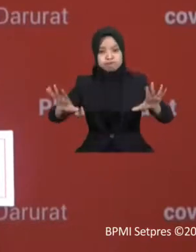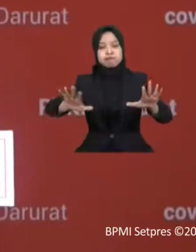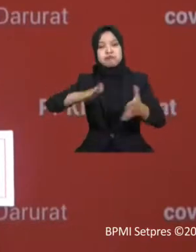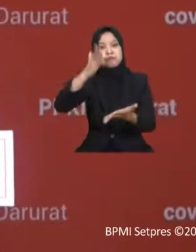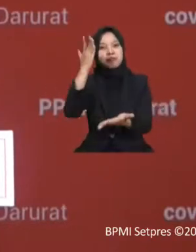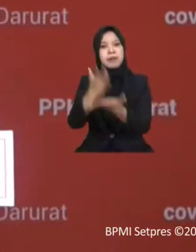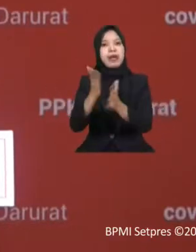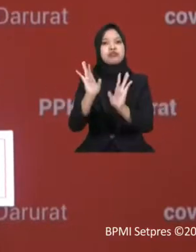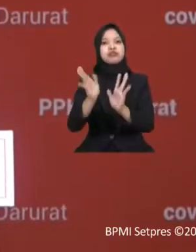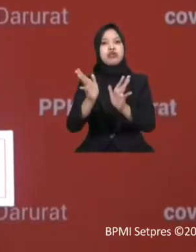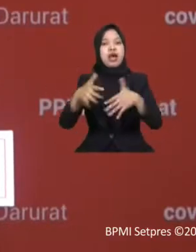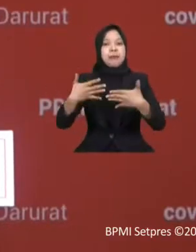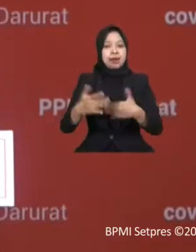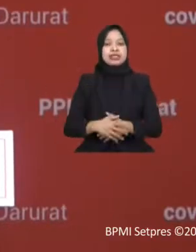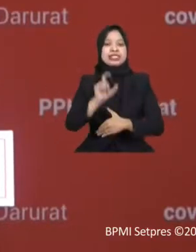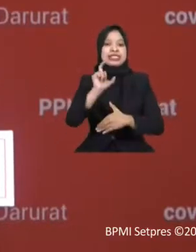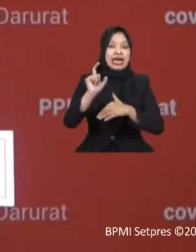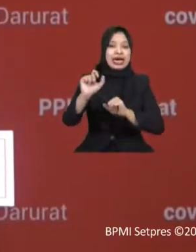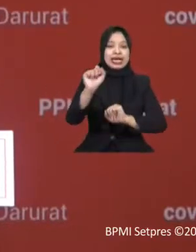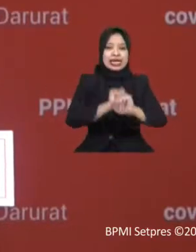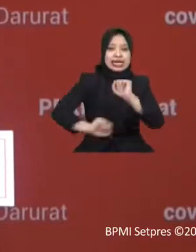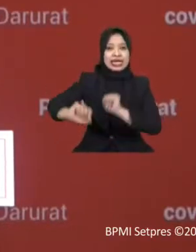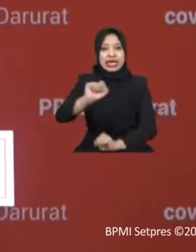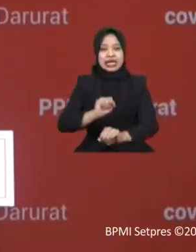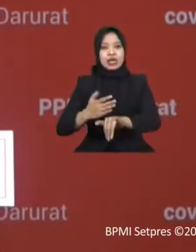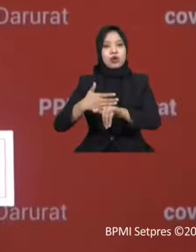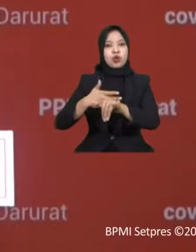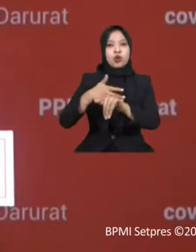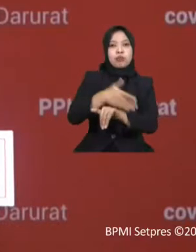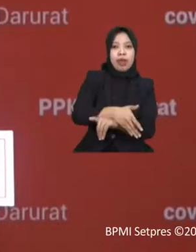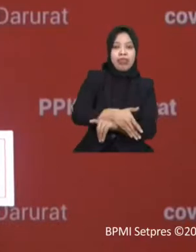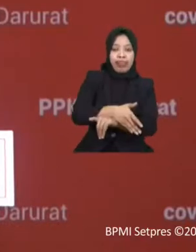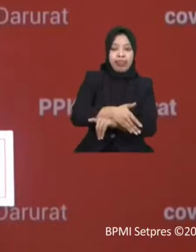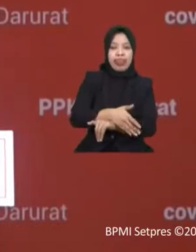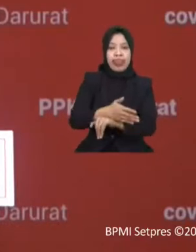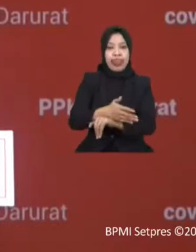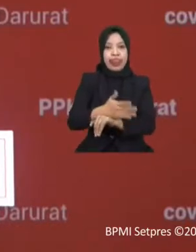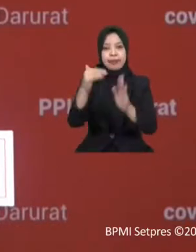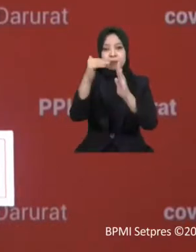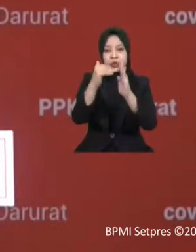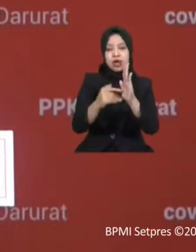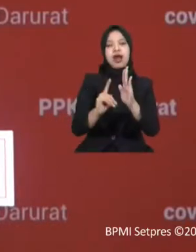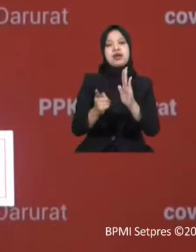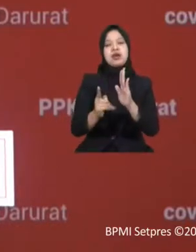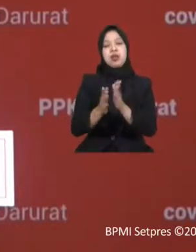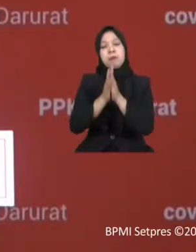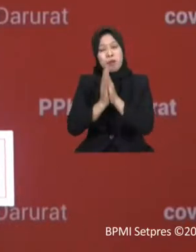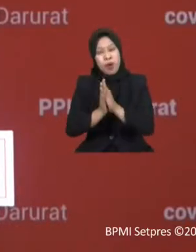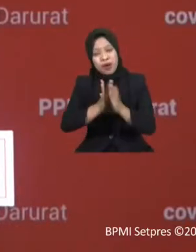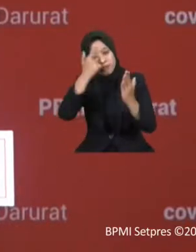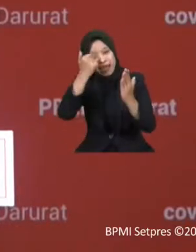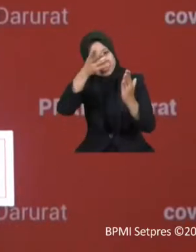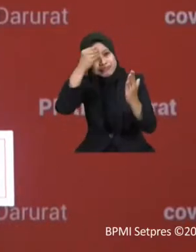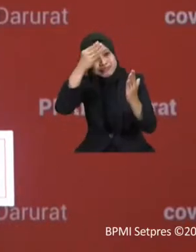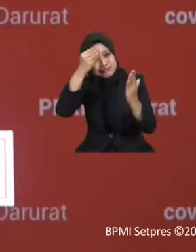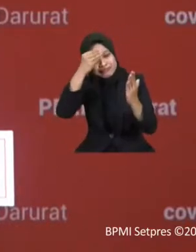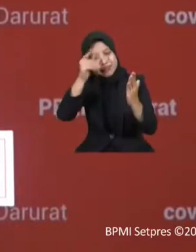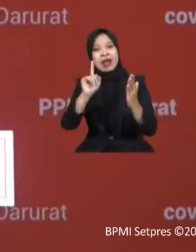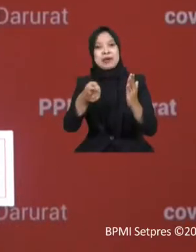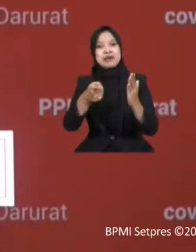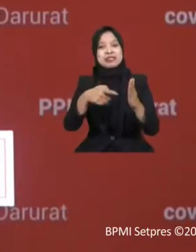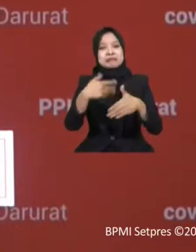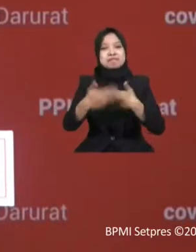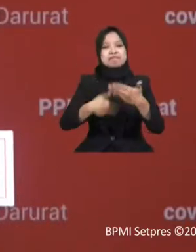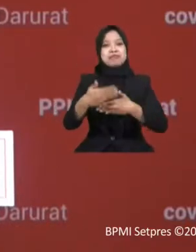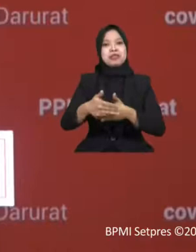menetapkan teknis pelaksanaan kurban tahun ini mohon dapat dipelajari dan